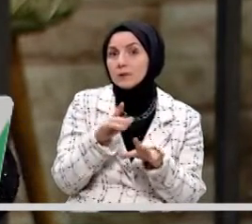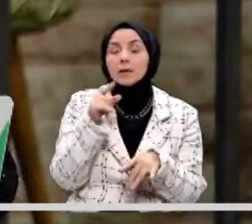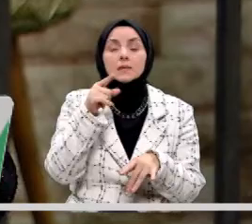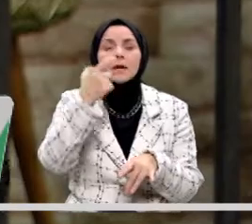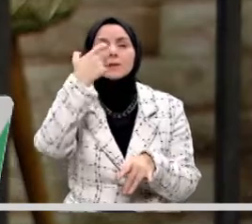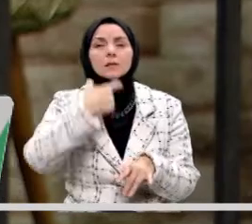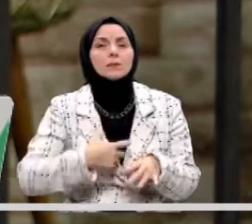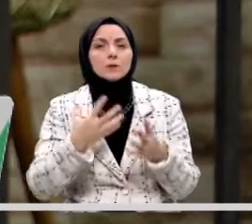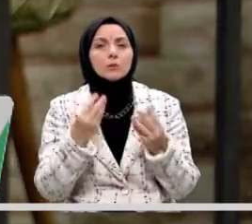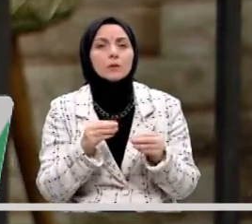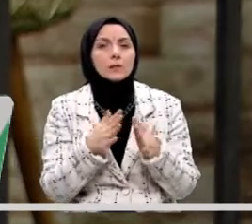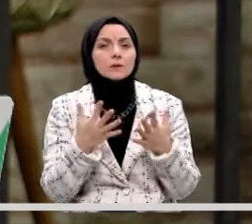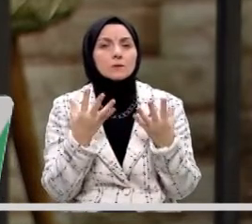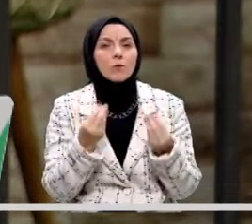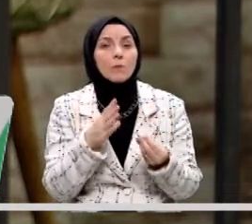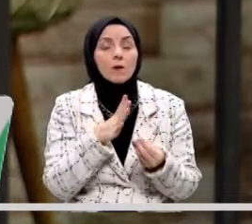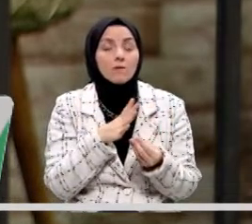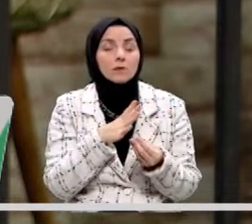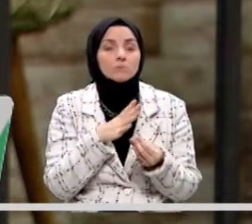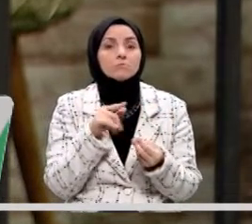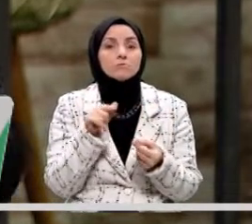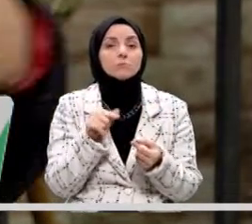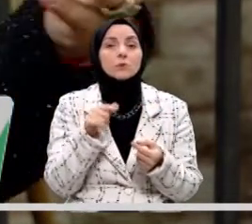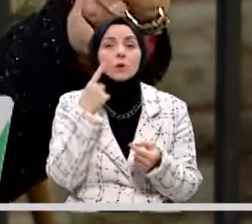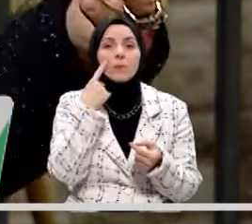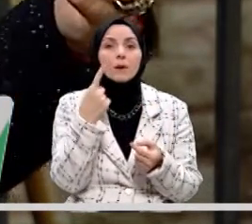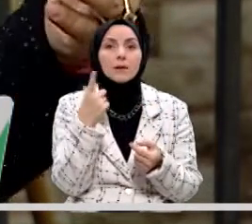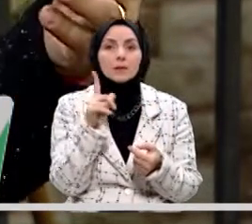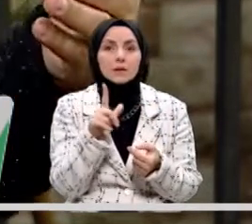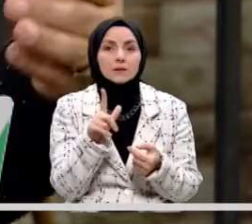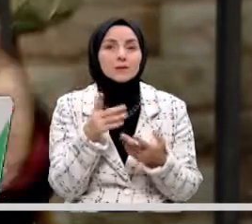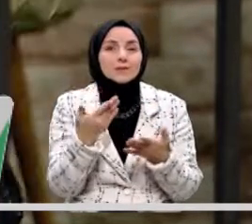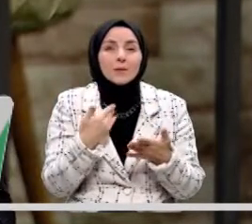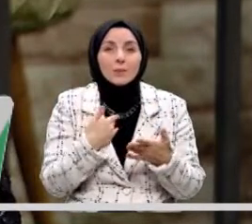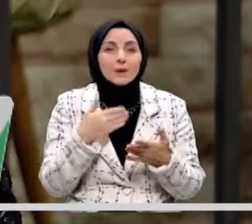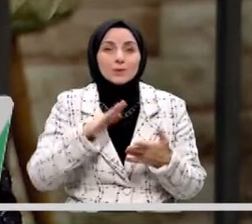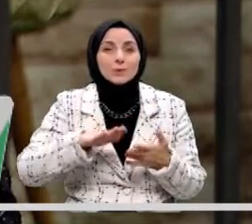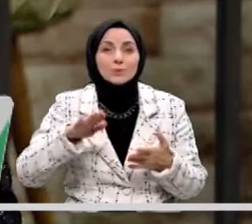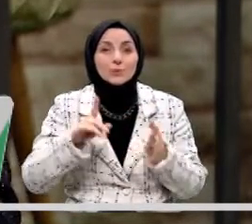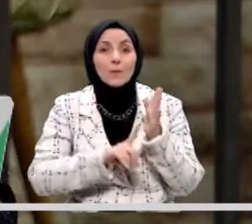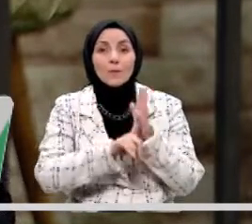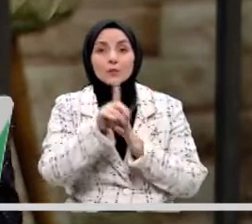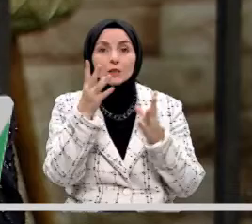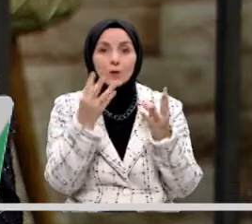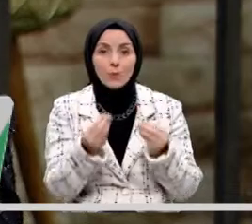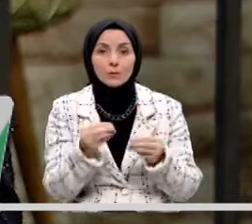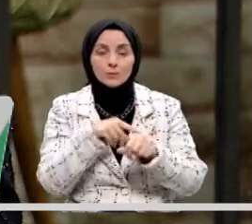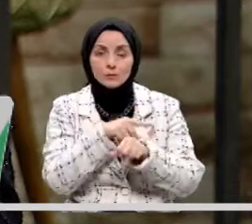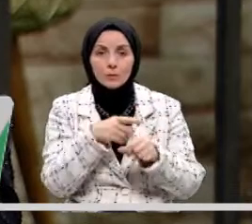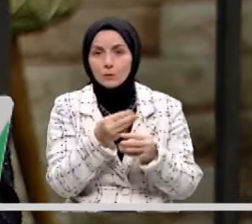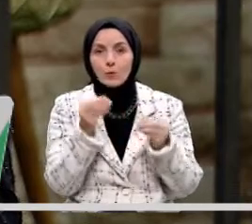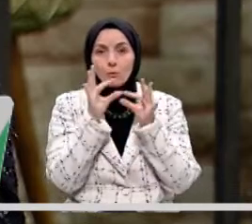anne baba olarak ben çocuğumun başarılarında çok böyle mutluluk duyuyorum niye akıllı bir çocuğum var